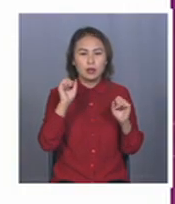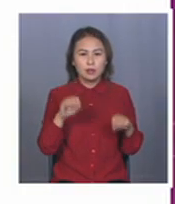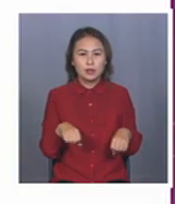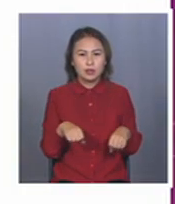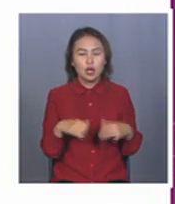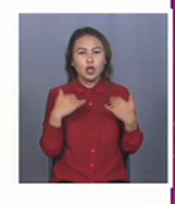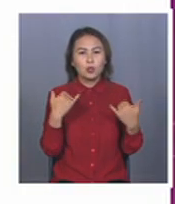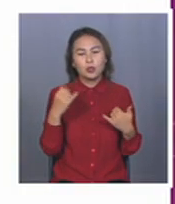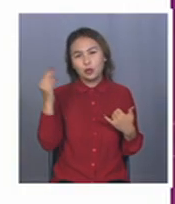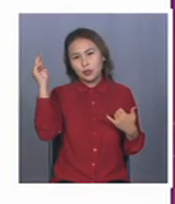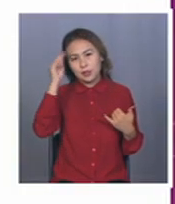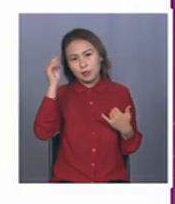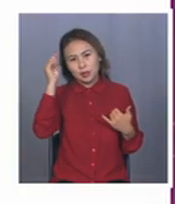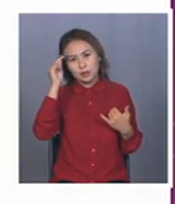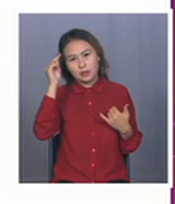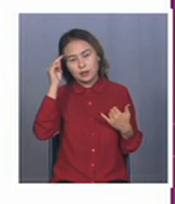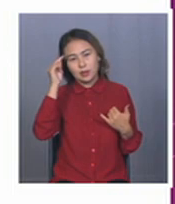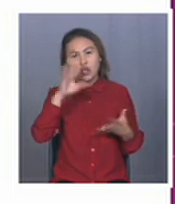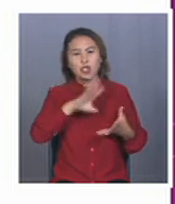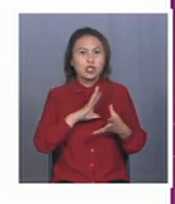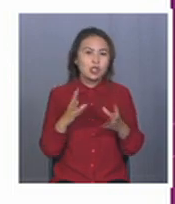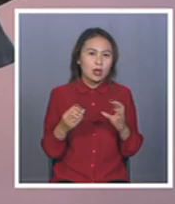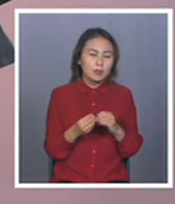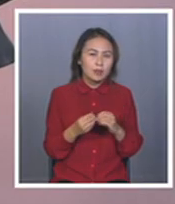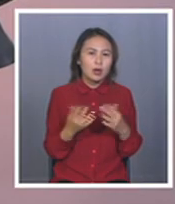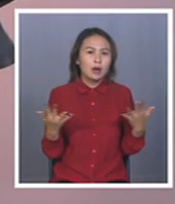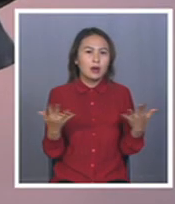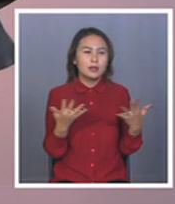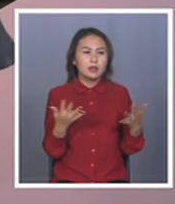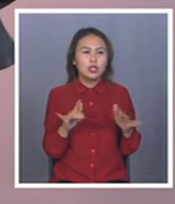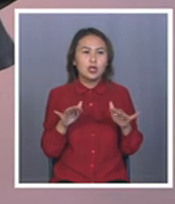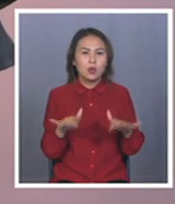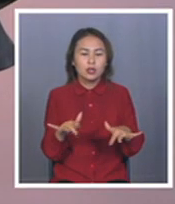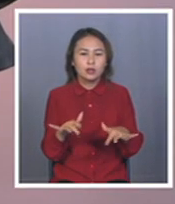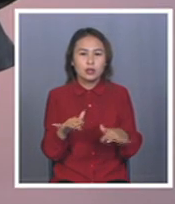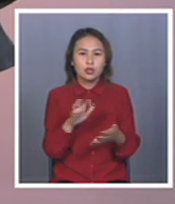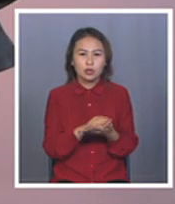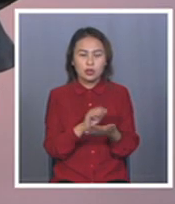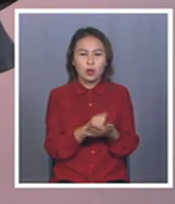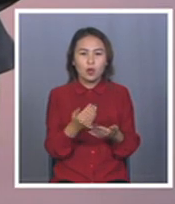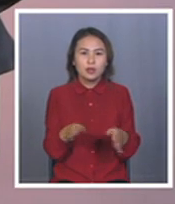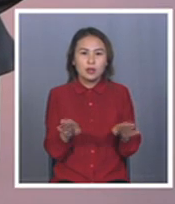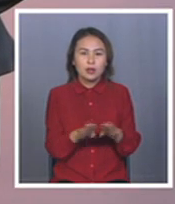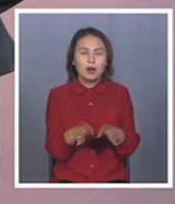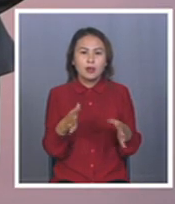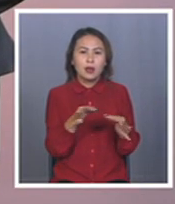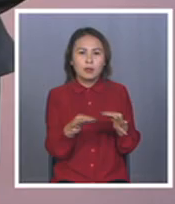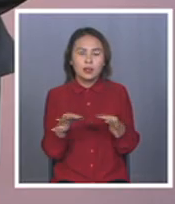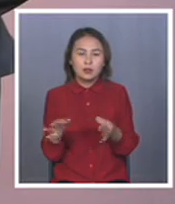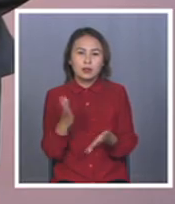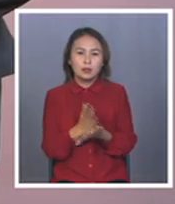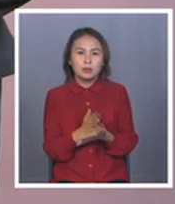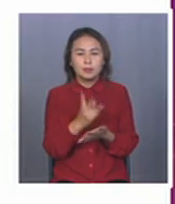Бүгінгі сабақта жалпы қандай шаруашылықтар жүреді, ол еліміздің қай аймақтарында жүретін